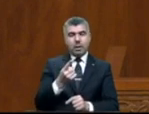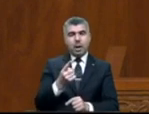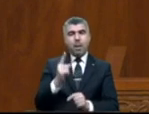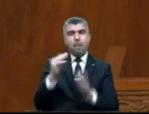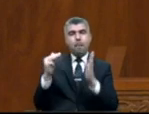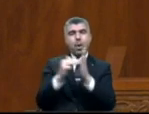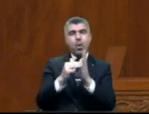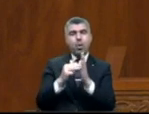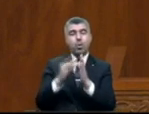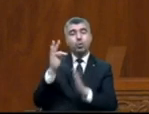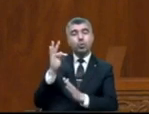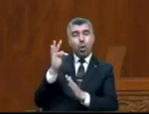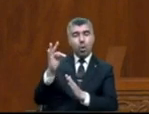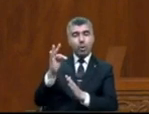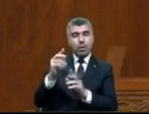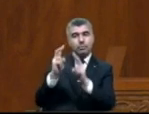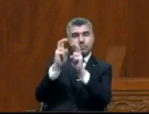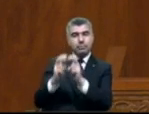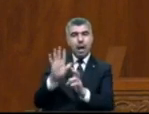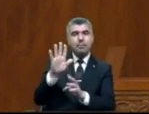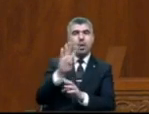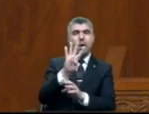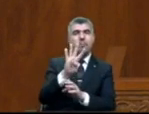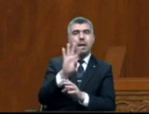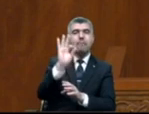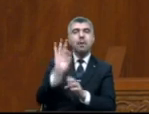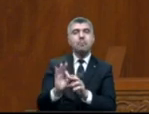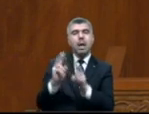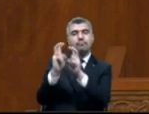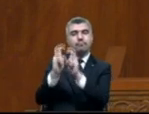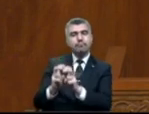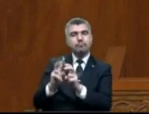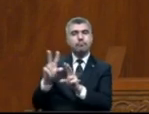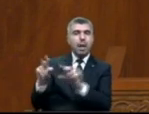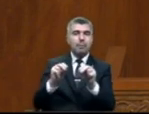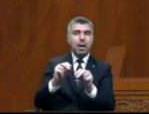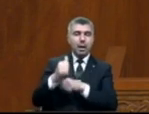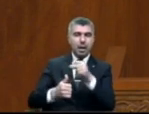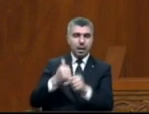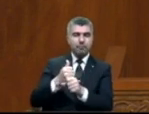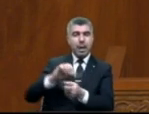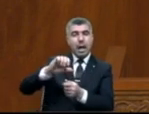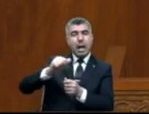1.1 مليون طن بانخفاض 45% مقارنة مع الموسم المنصرم.